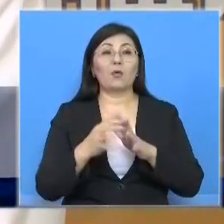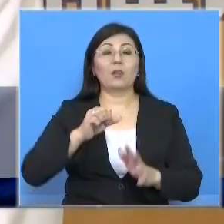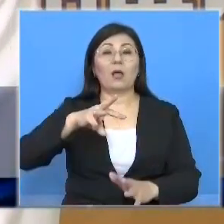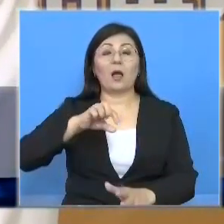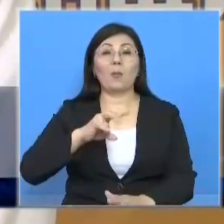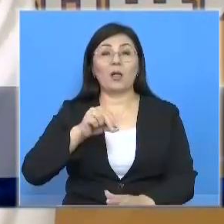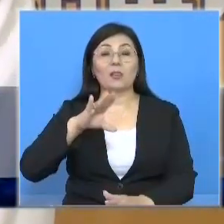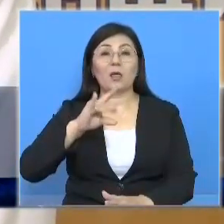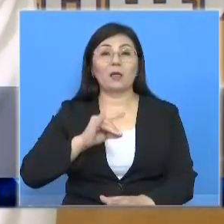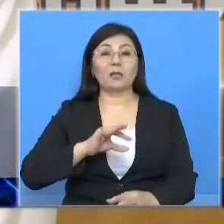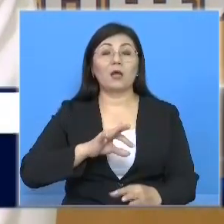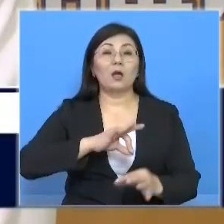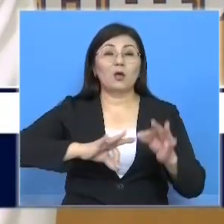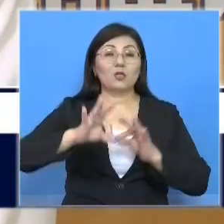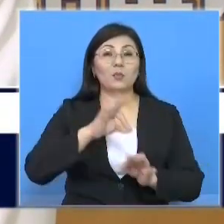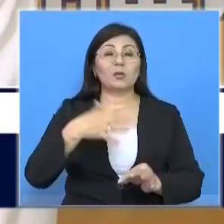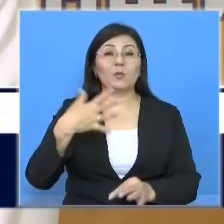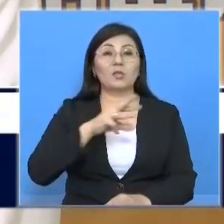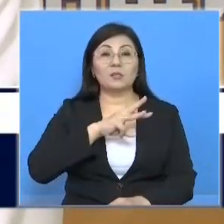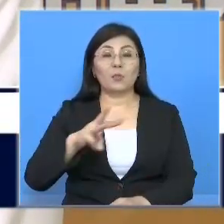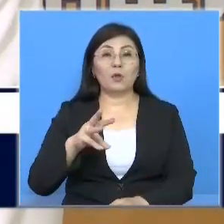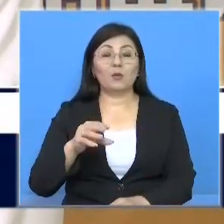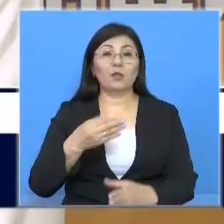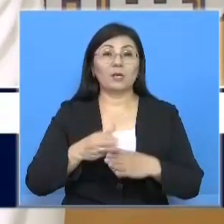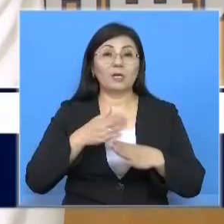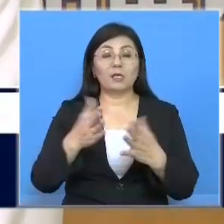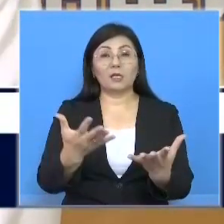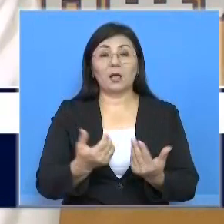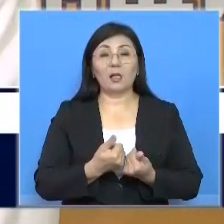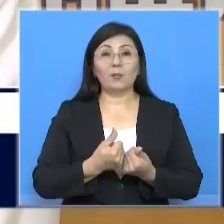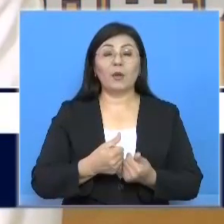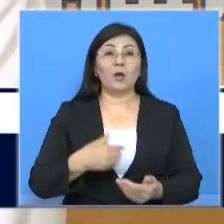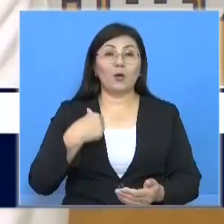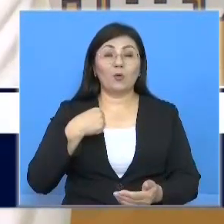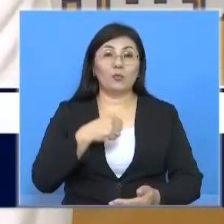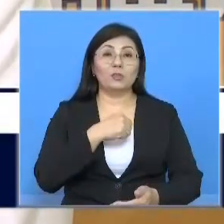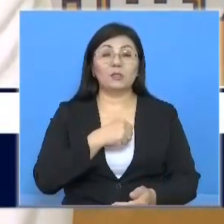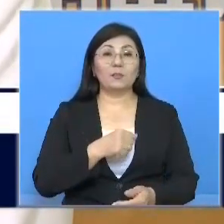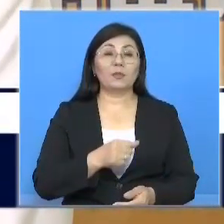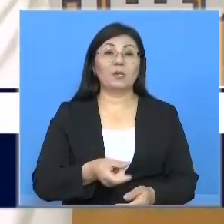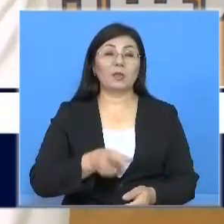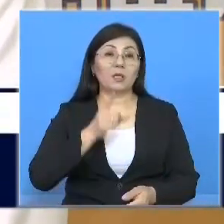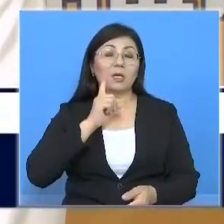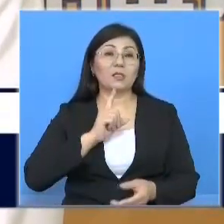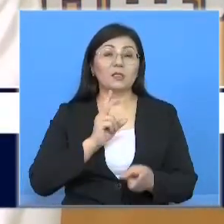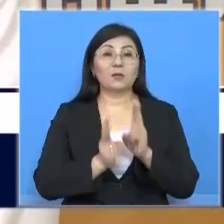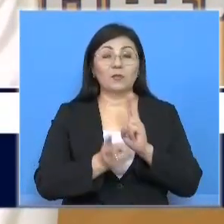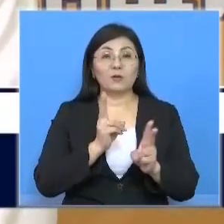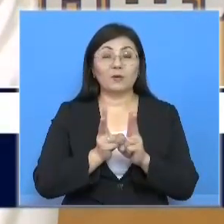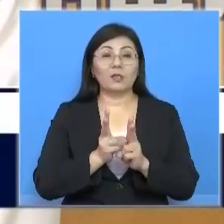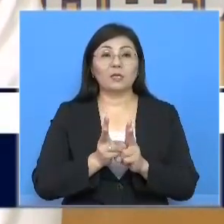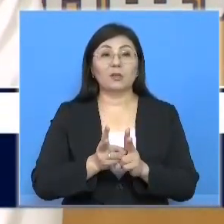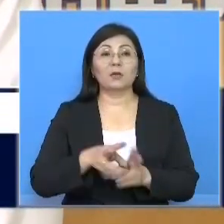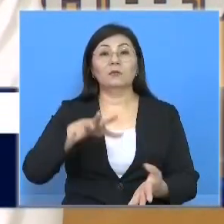болатынмын, 5 500 000. Ол несиені мен қазіргі таңда өзімнің кондитер өнімімді шығару үшін пайдаланып